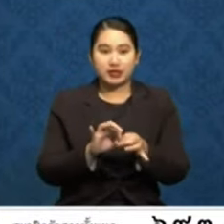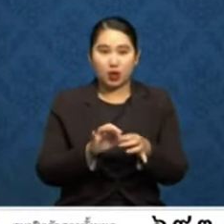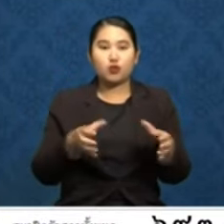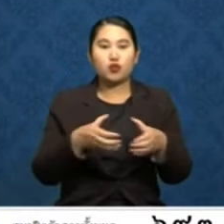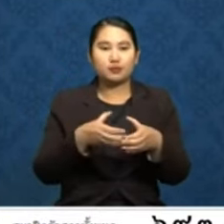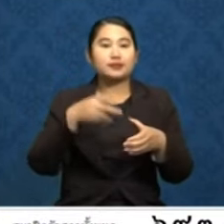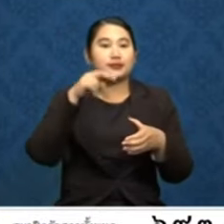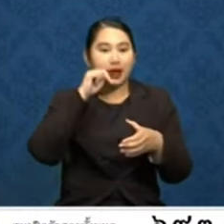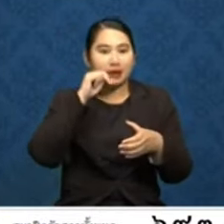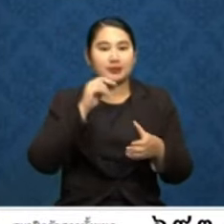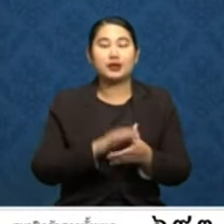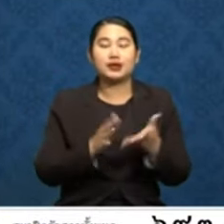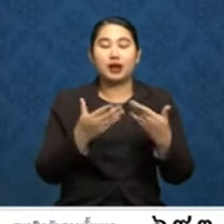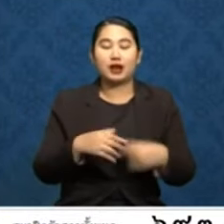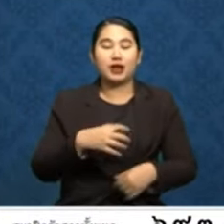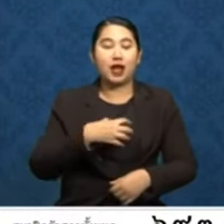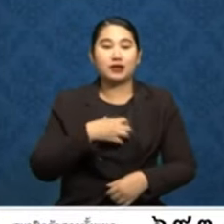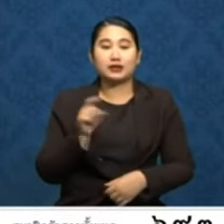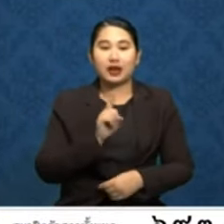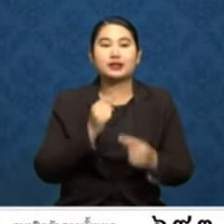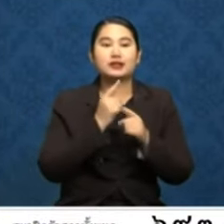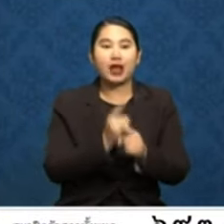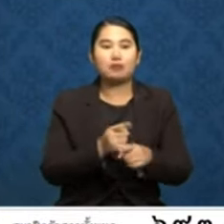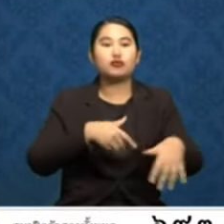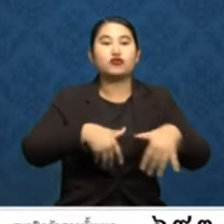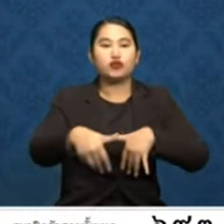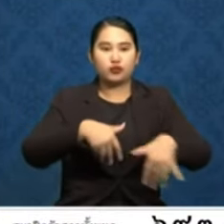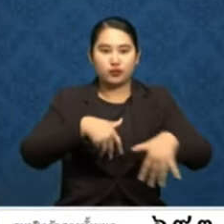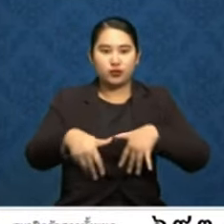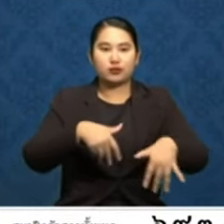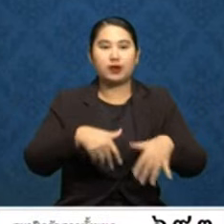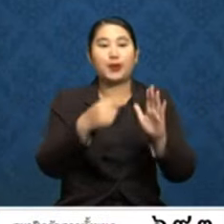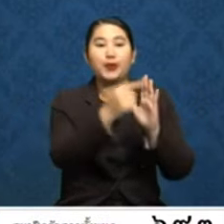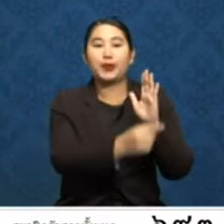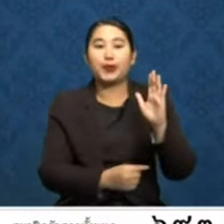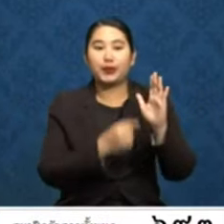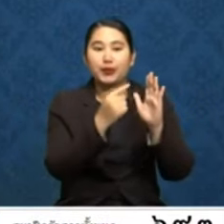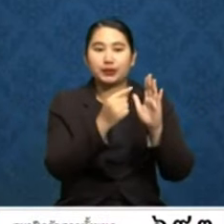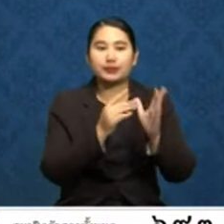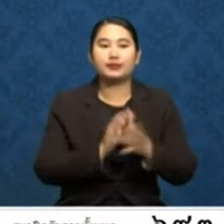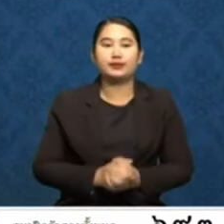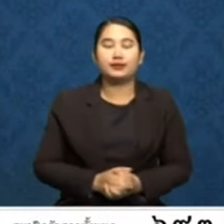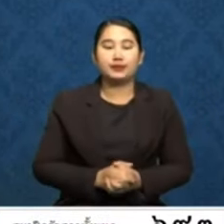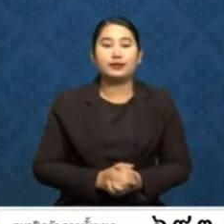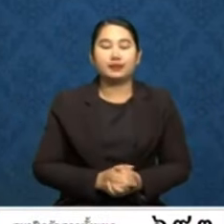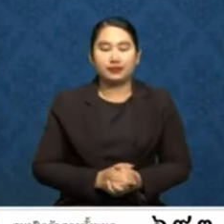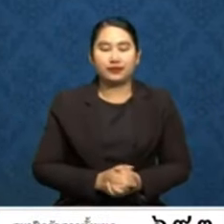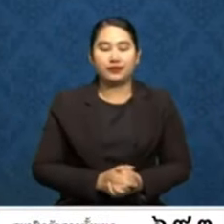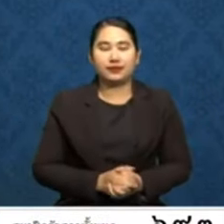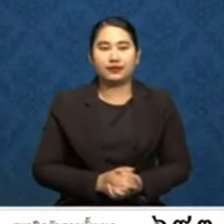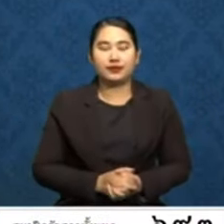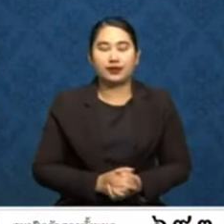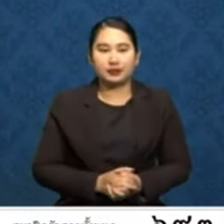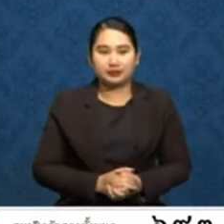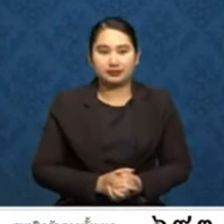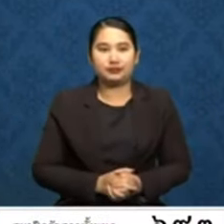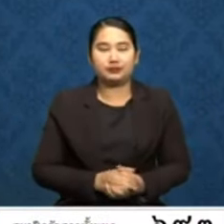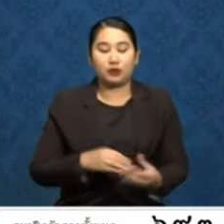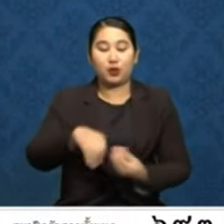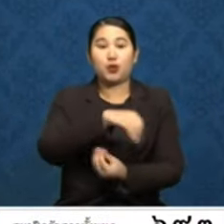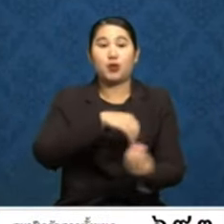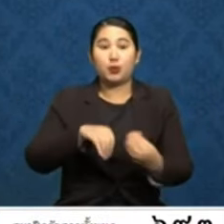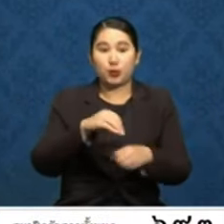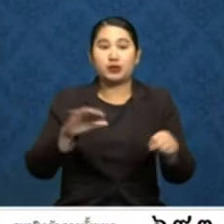มน้ำและความต้องการของประชาชนในพื้นที่ พื่อสร้างสมดุลระหว่างการ